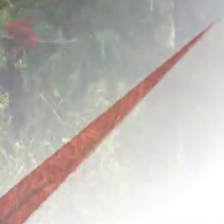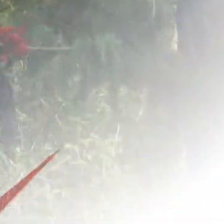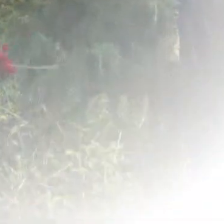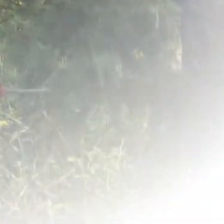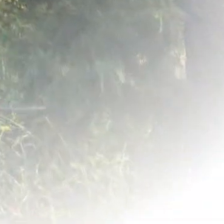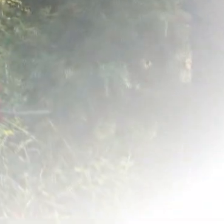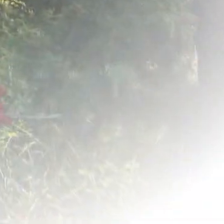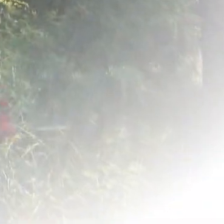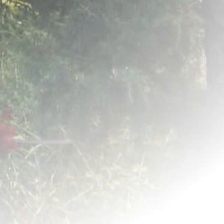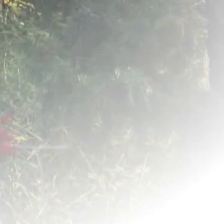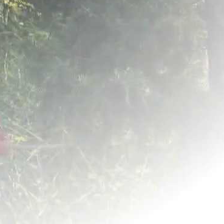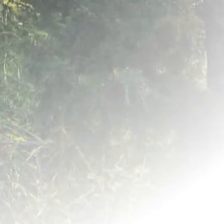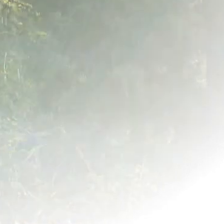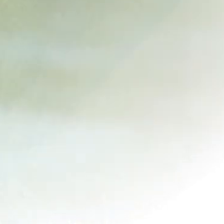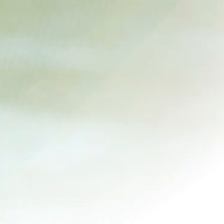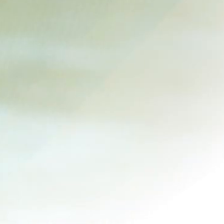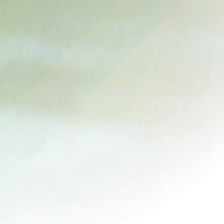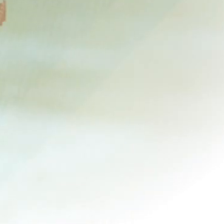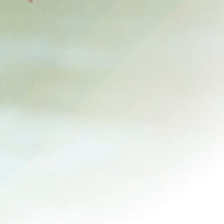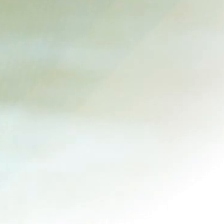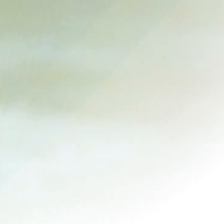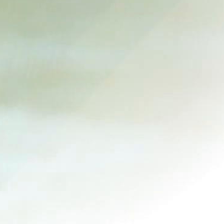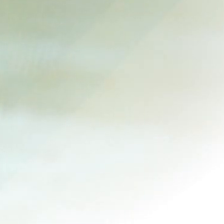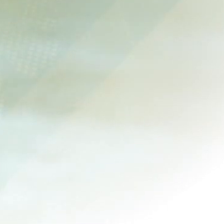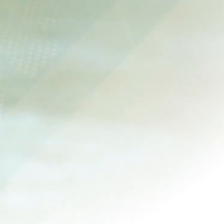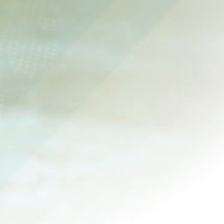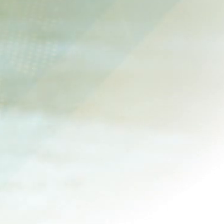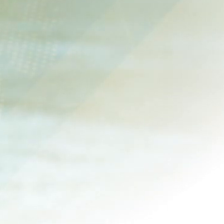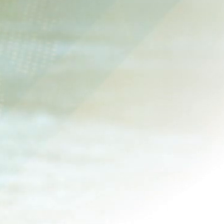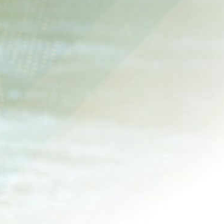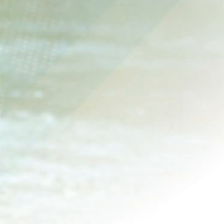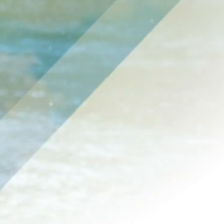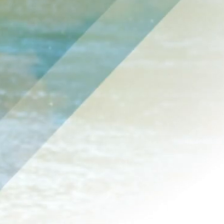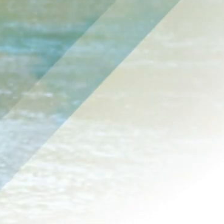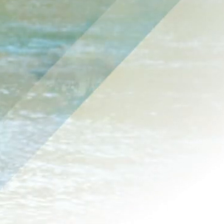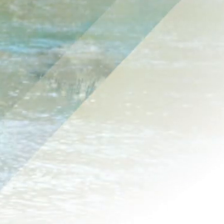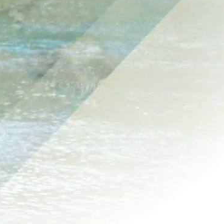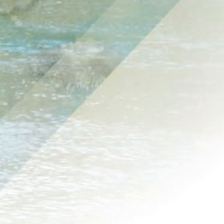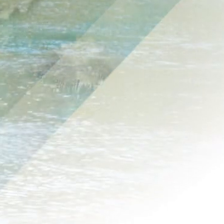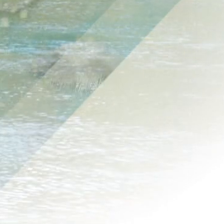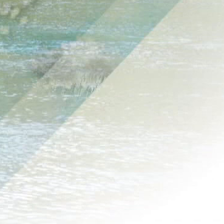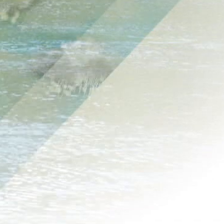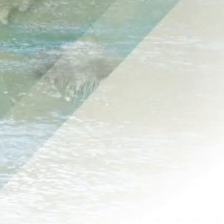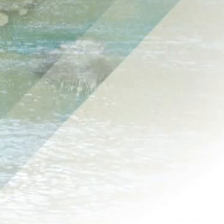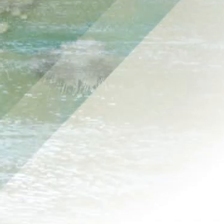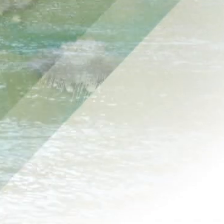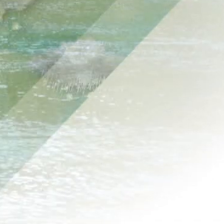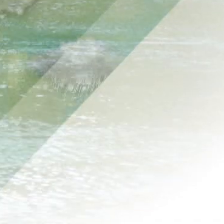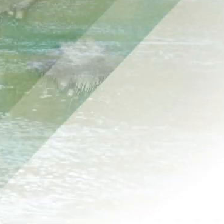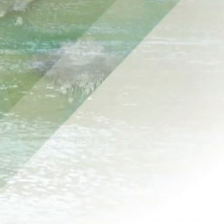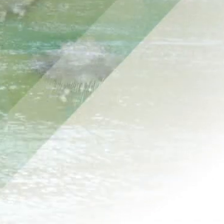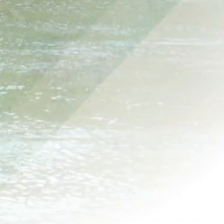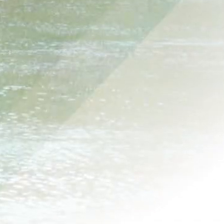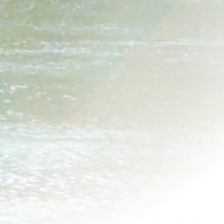16 верасня было ў Ваўкавыску ў 1999 годзе. Слупок тэрмометра апусціўся тады да мінус